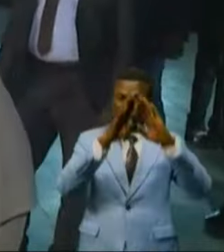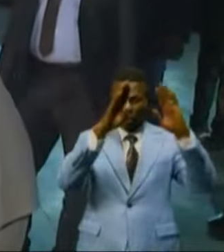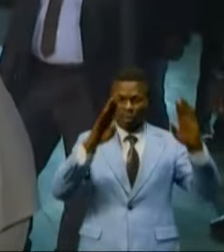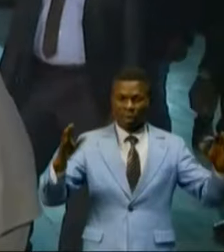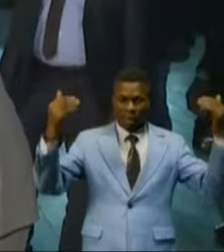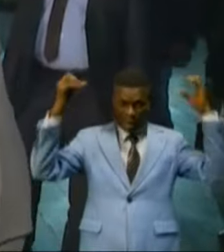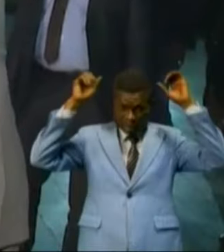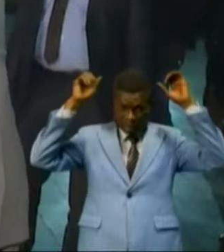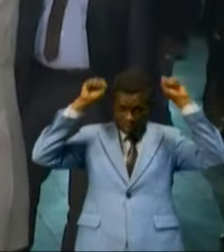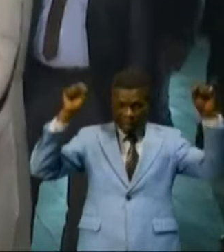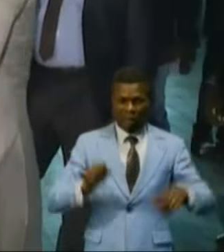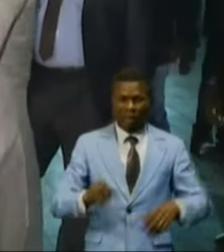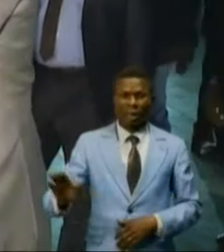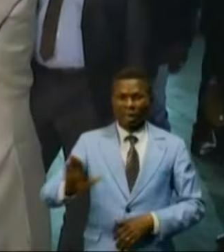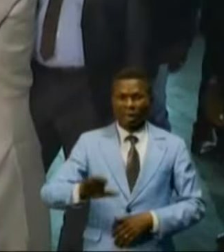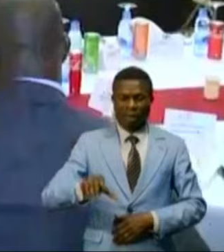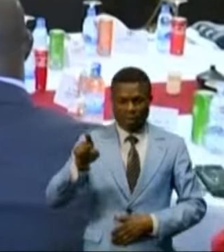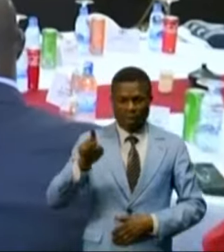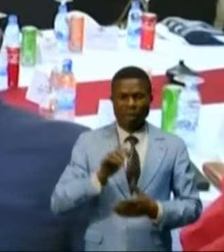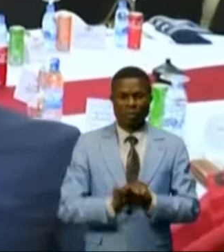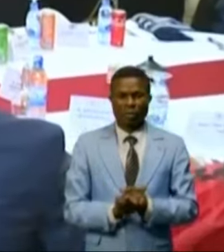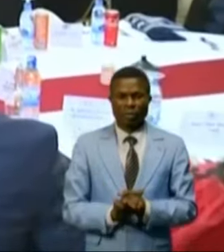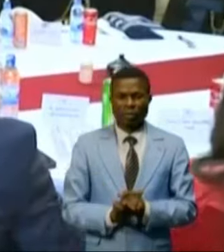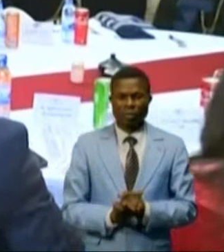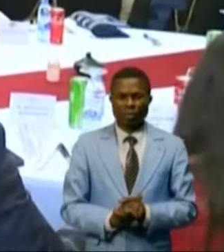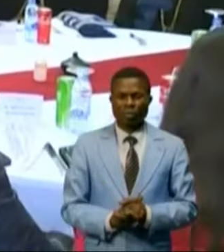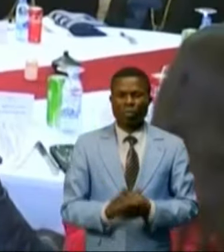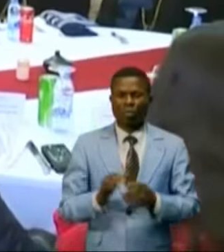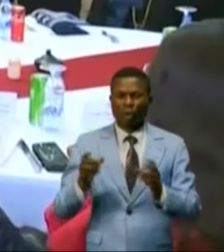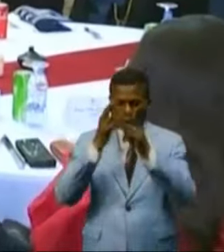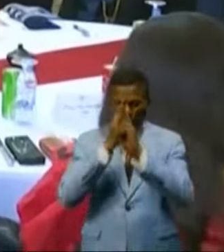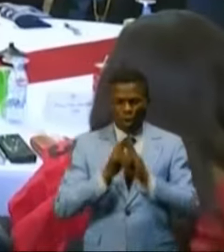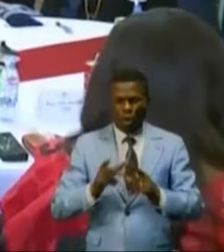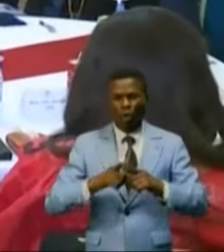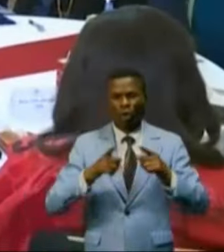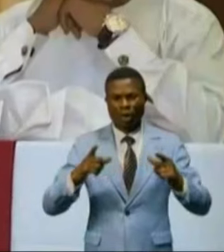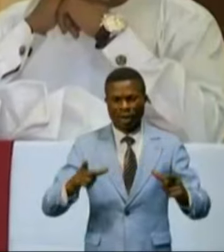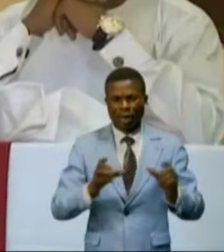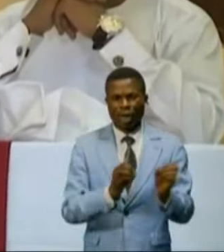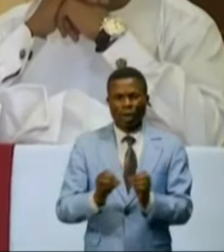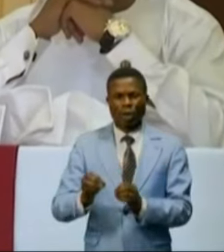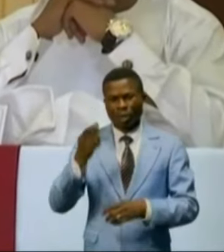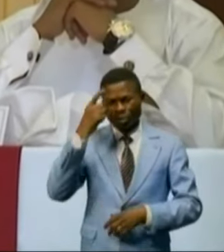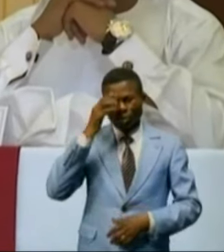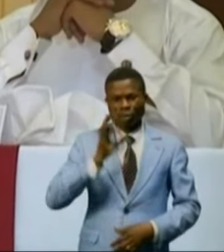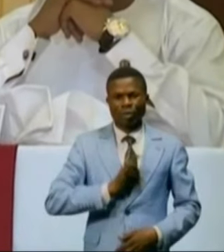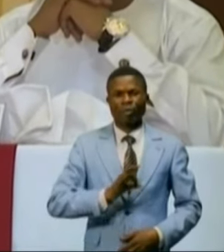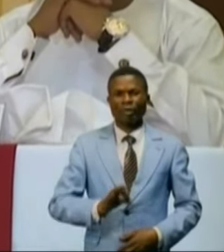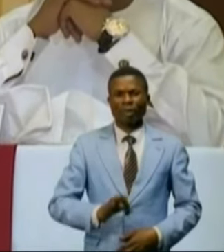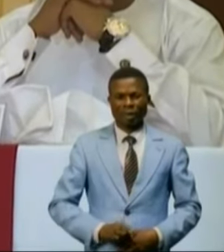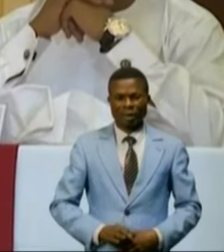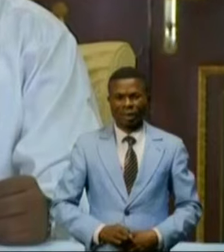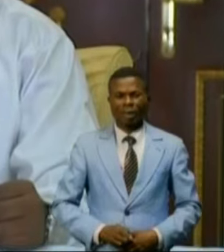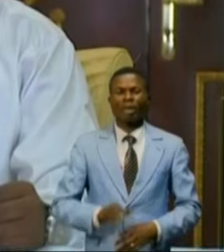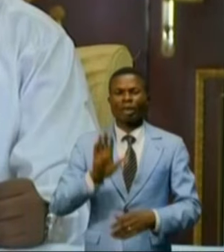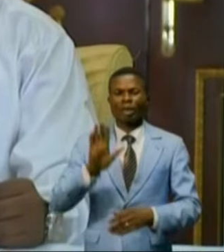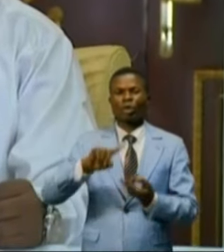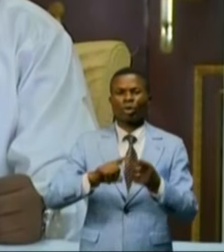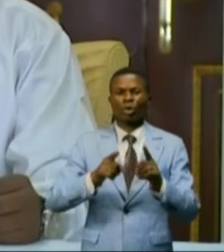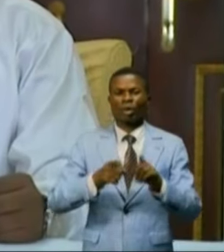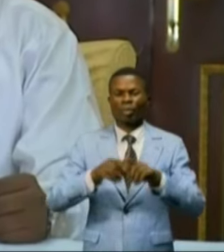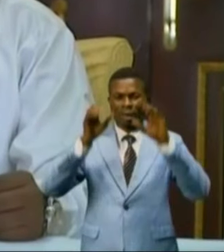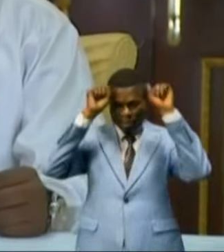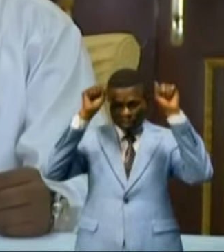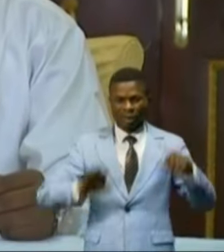présidentiel tchadien. Ici, un dîner d'État est offert en son honneur par le président Mahamat Idriss